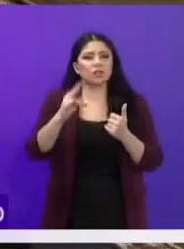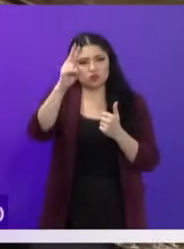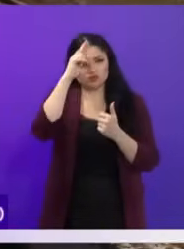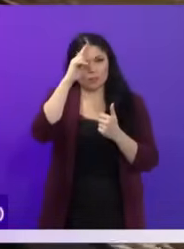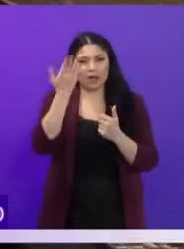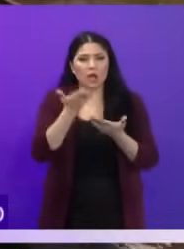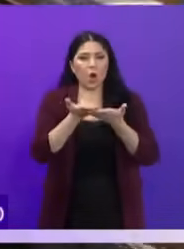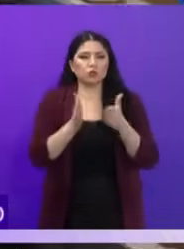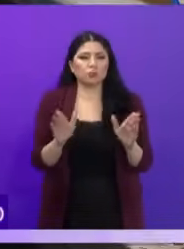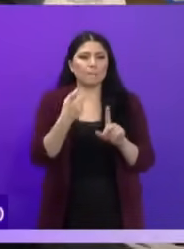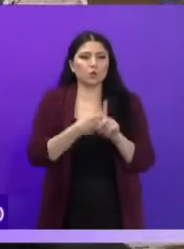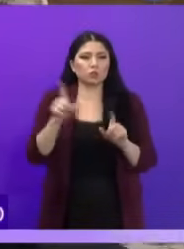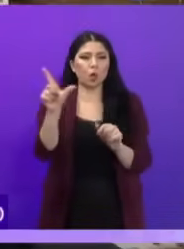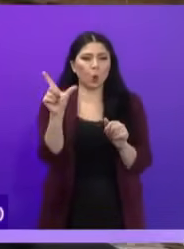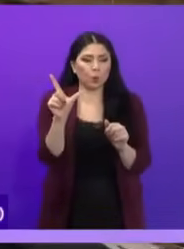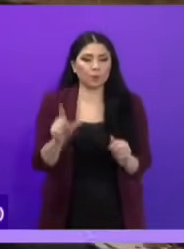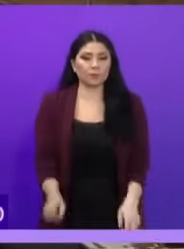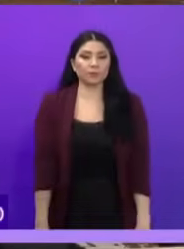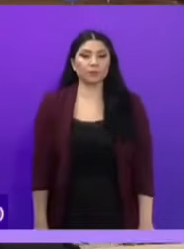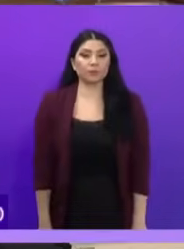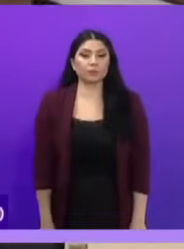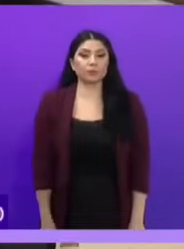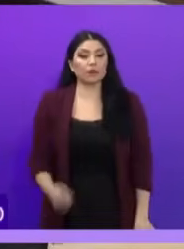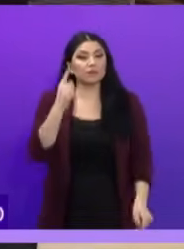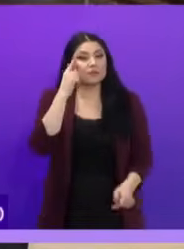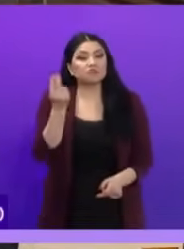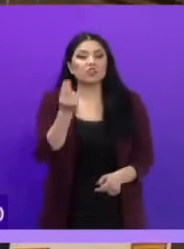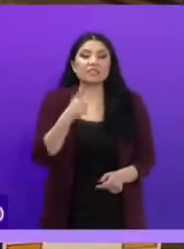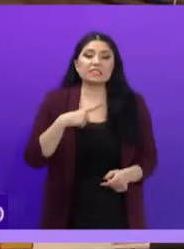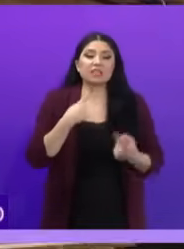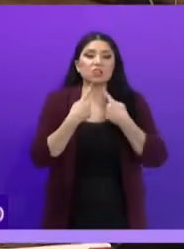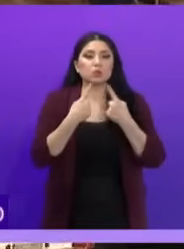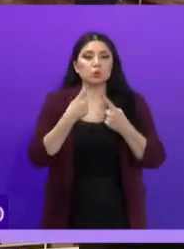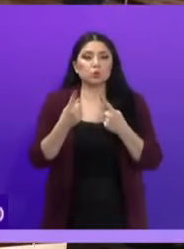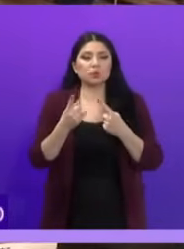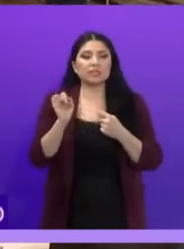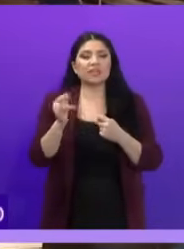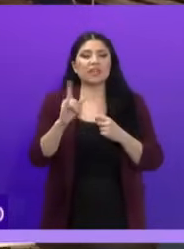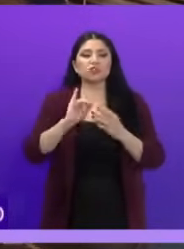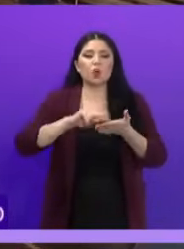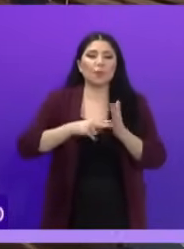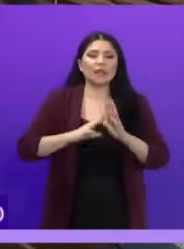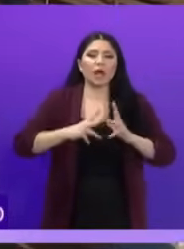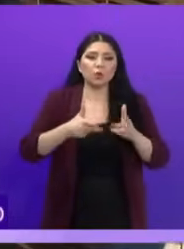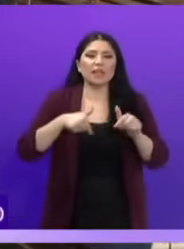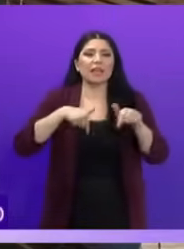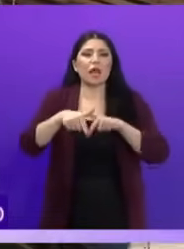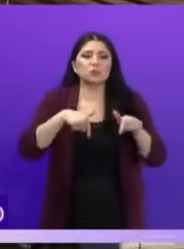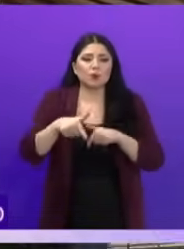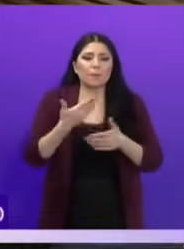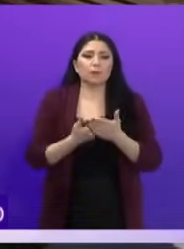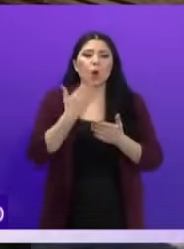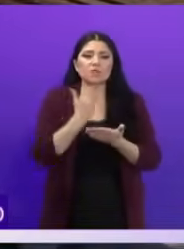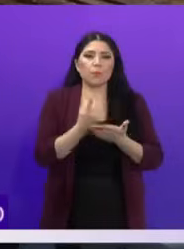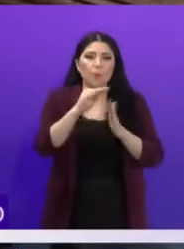care au început luni. Aveți idee, sunt discuții acum între fermieri, transportatori, pentru a stabili un